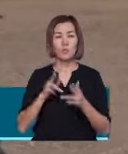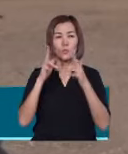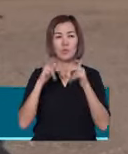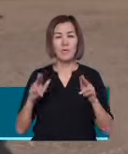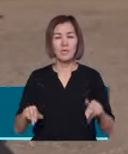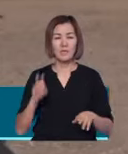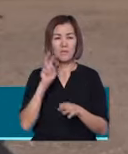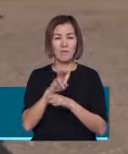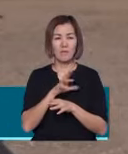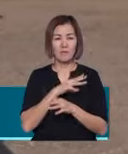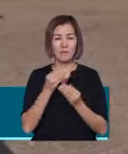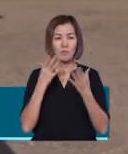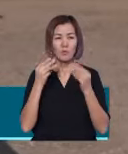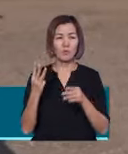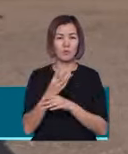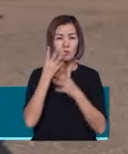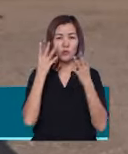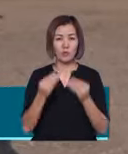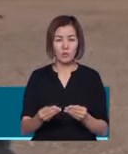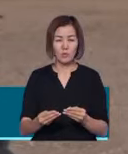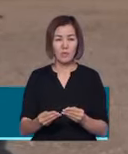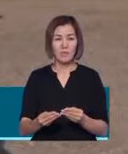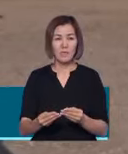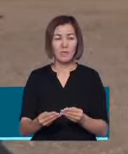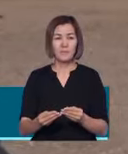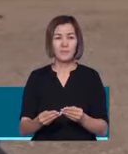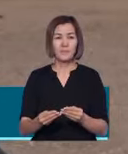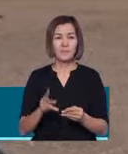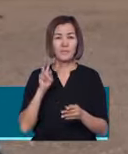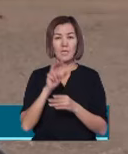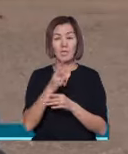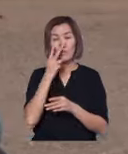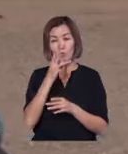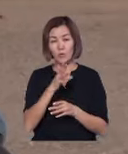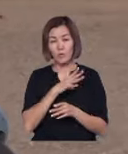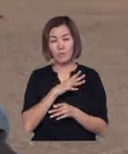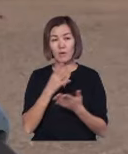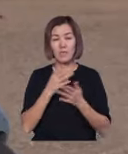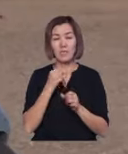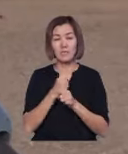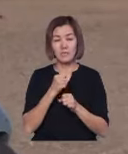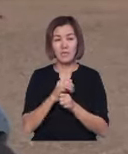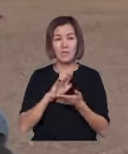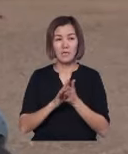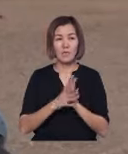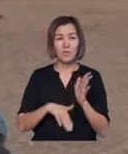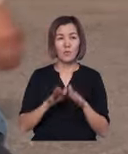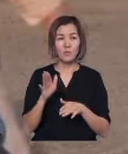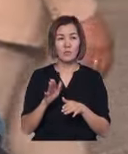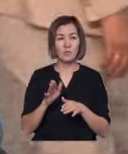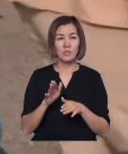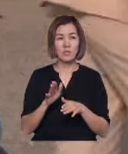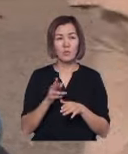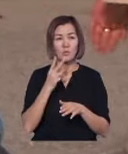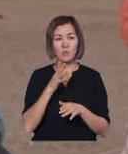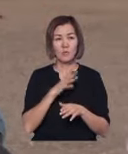жатыр. Демалуға міне бүгін 3-ші күн демалып жатқандары, соны келіп көріп, қалай демалып жатыр, жағдайлары қалай екен деп келіп